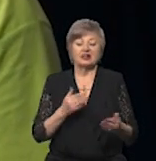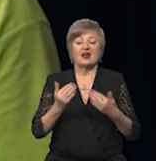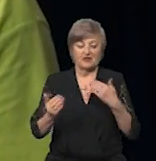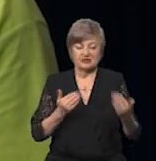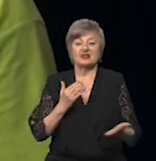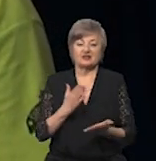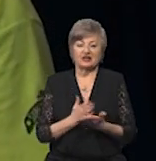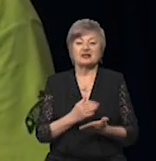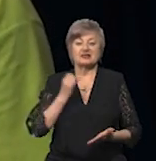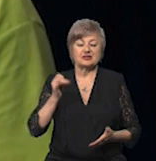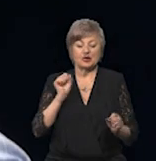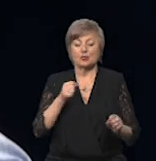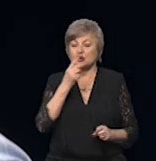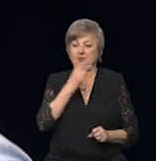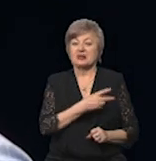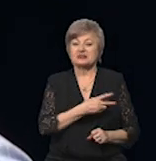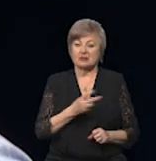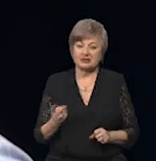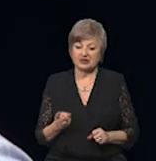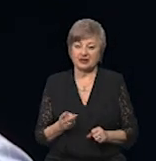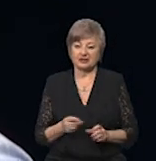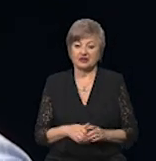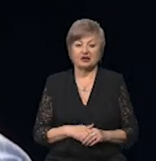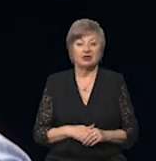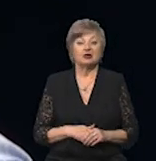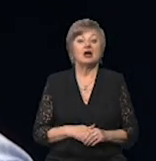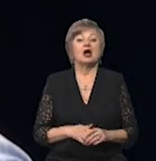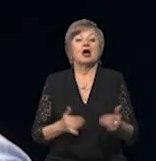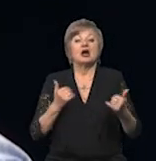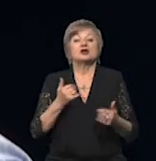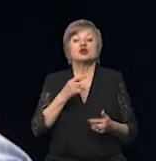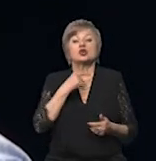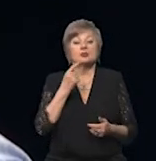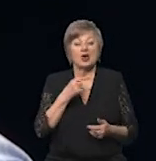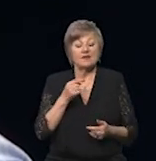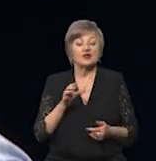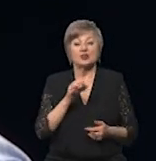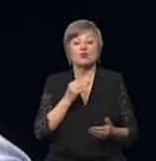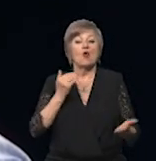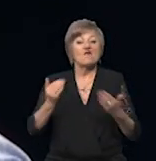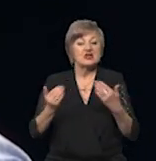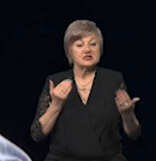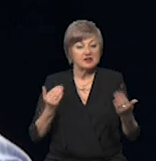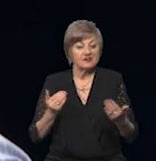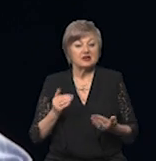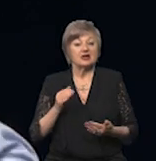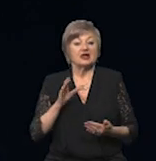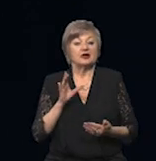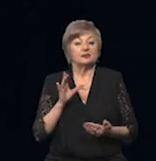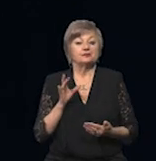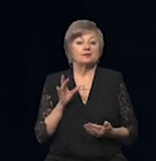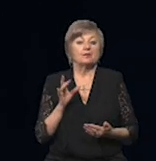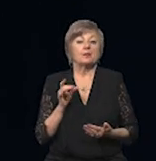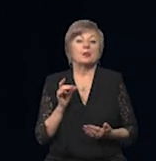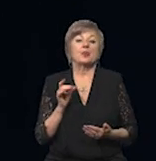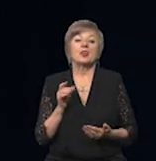кому цікаво, можна подивитися. Давайте про виставку масок поговоримо. Ви казали, що близько